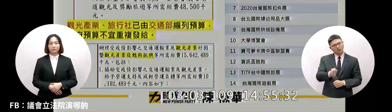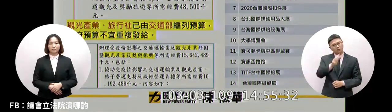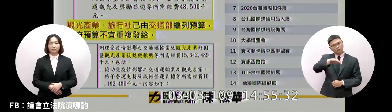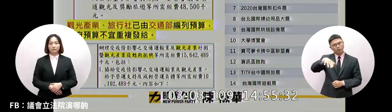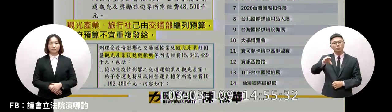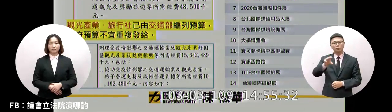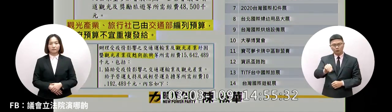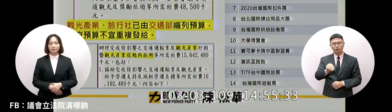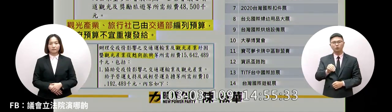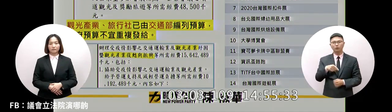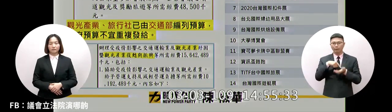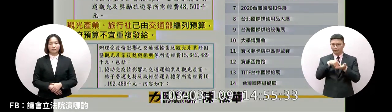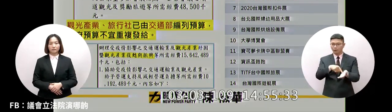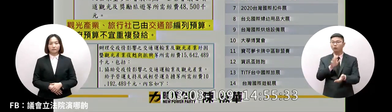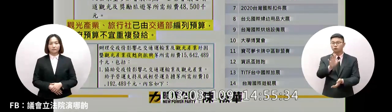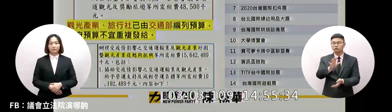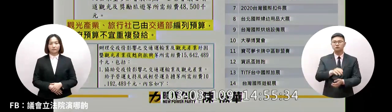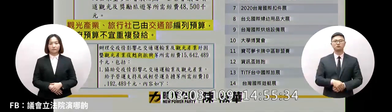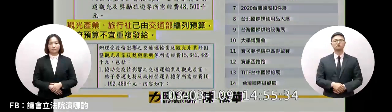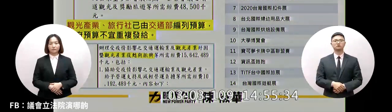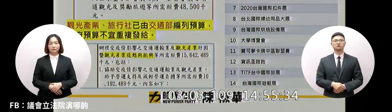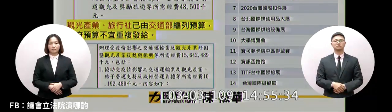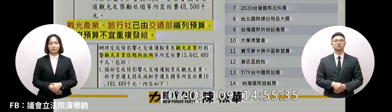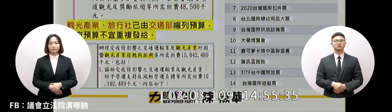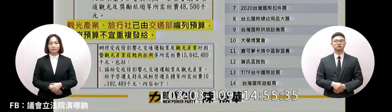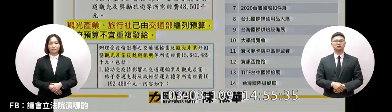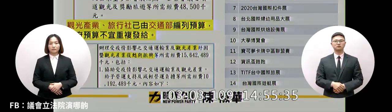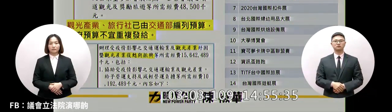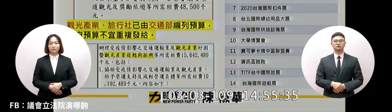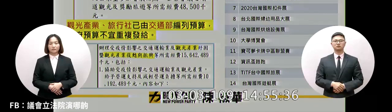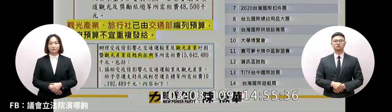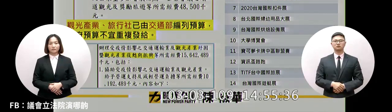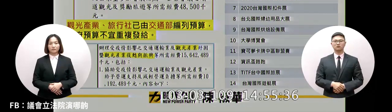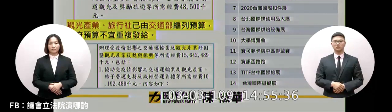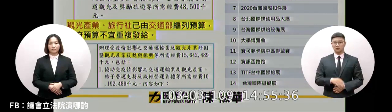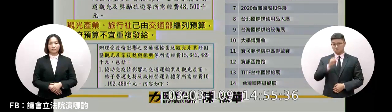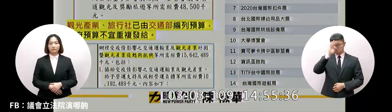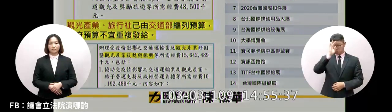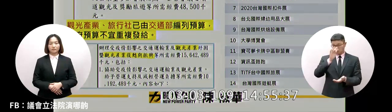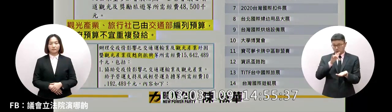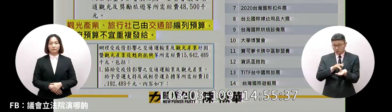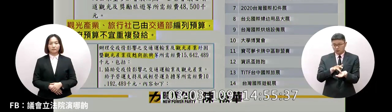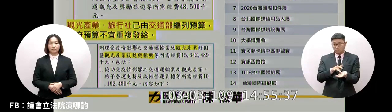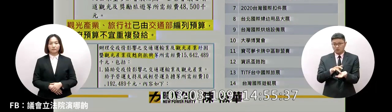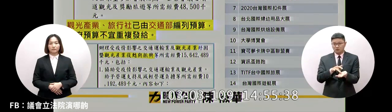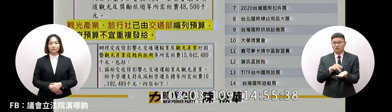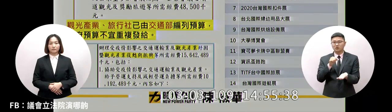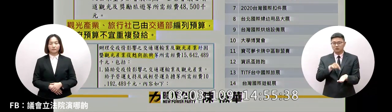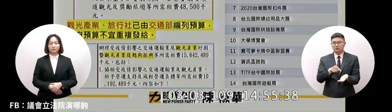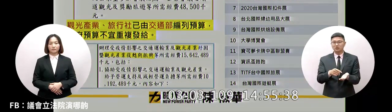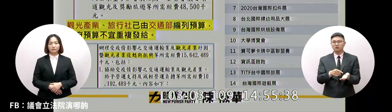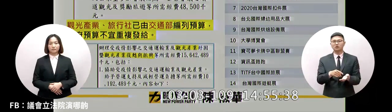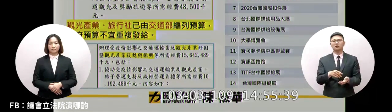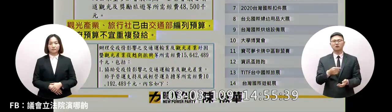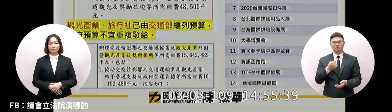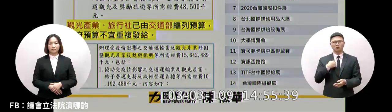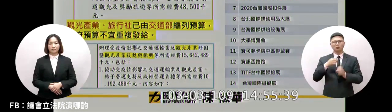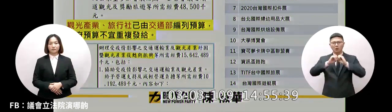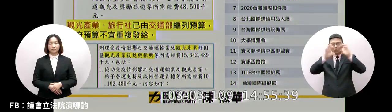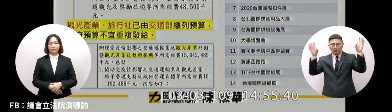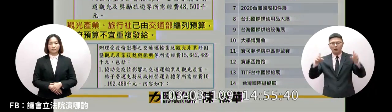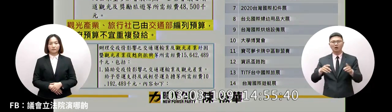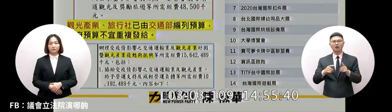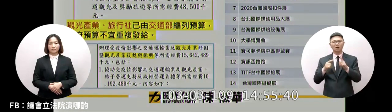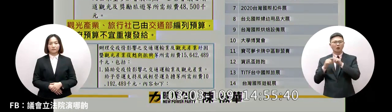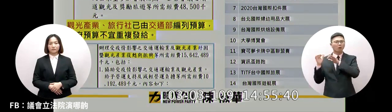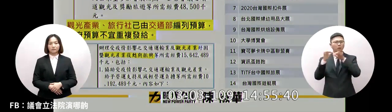那1亿5千万呢，我们知道这个病毒大家就是尽量不要在人多的地方去